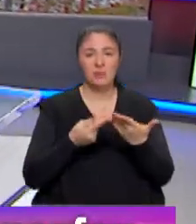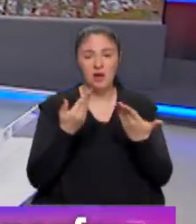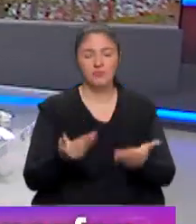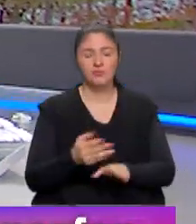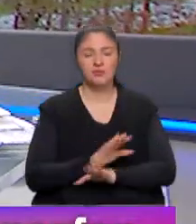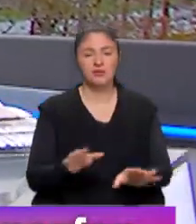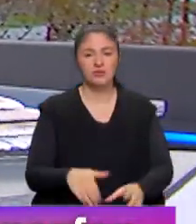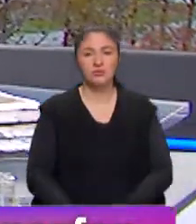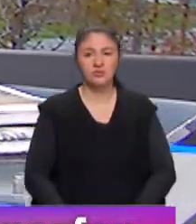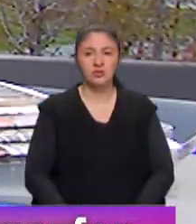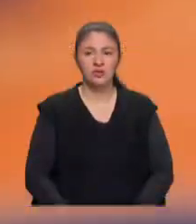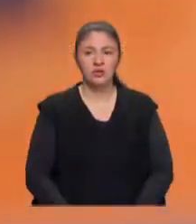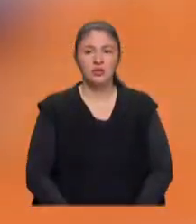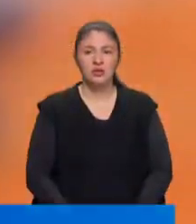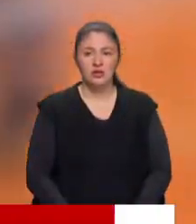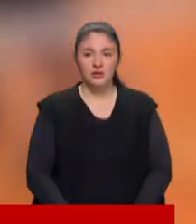edildi.